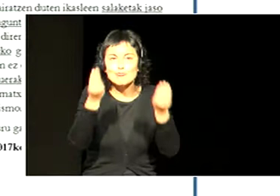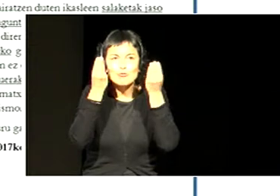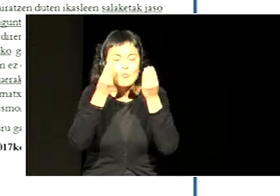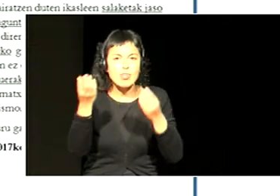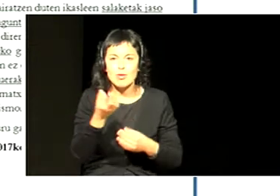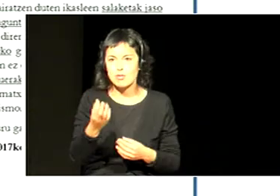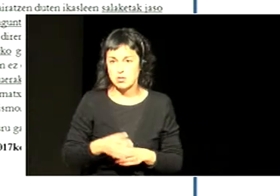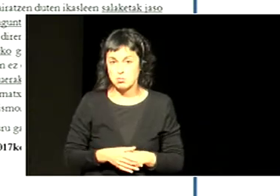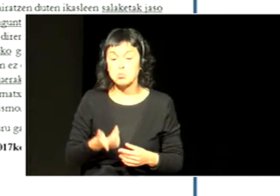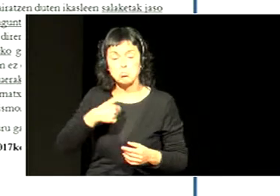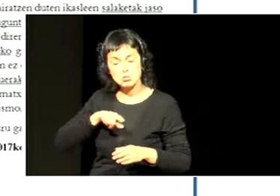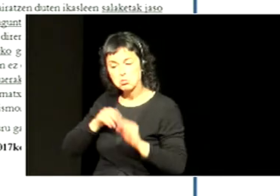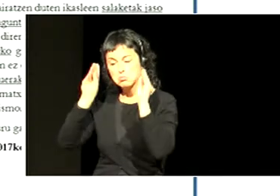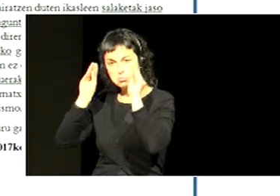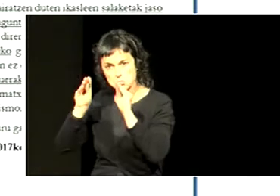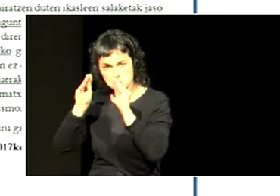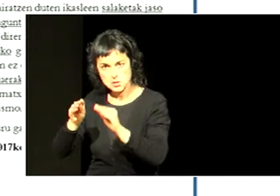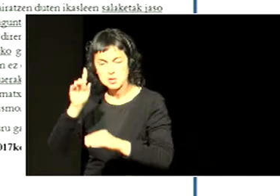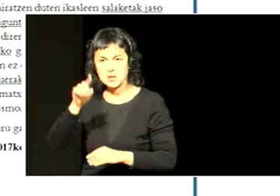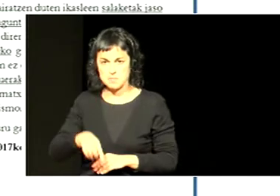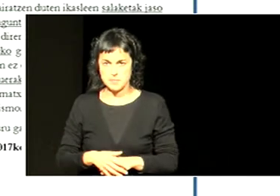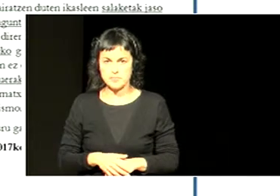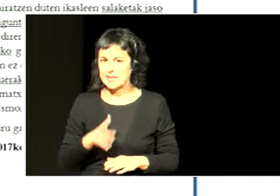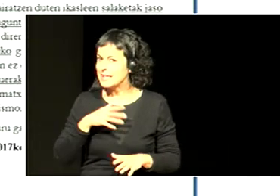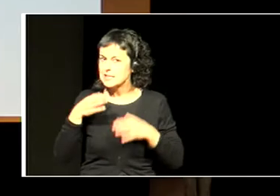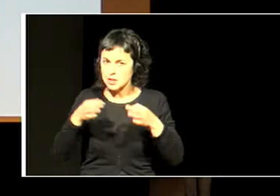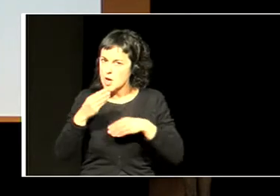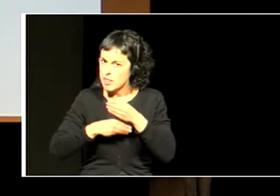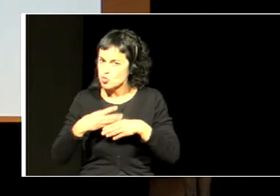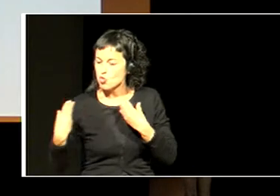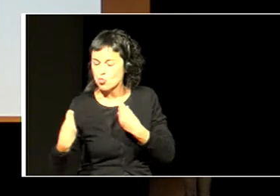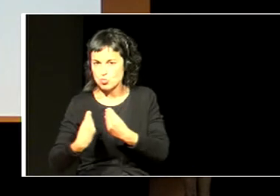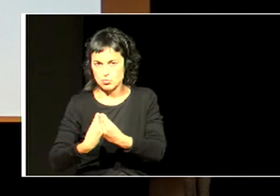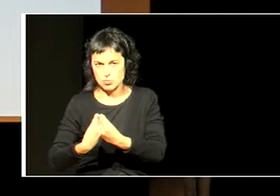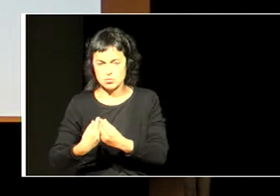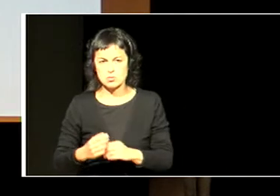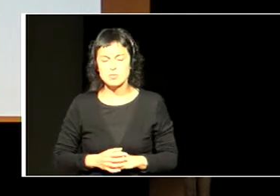formatu behar direla eta gu formazioa eta hori ere egiten dugu beraiekin, Gero,